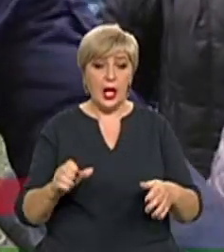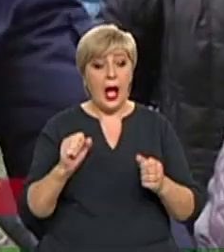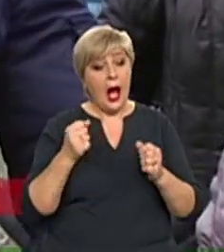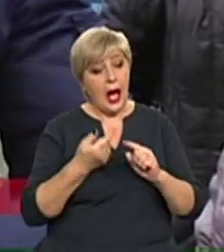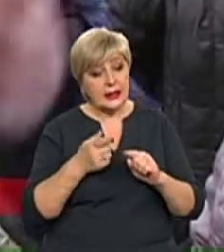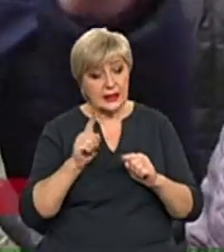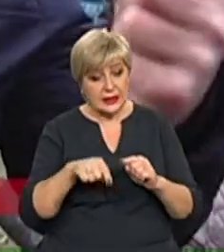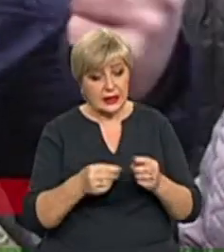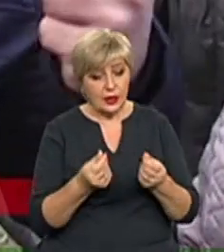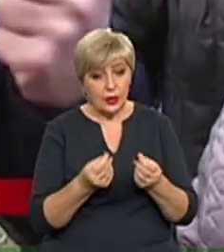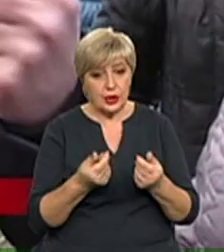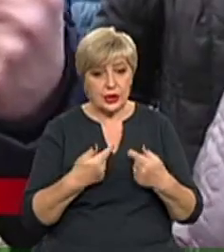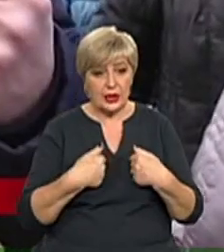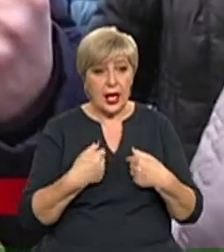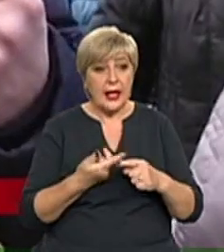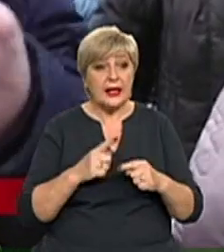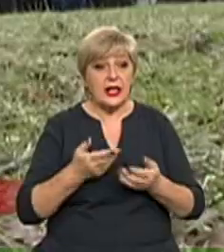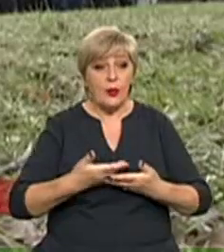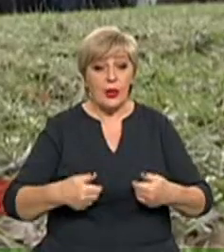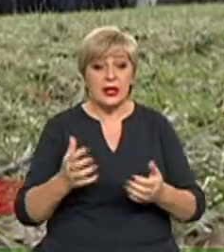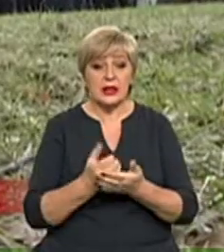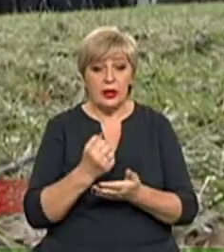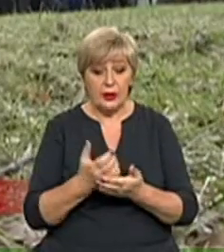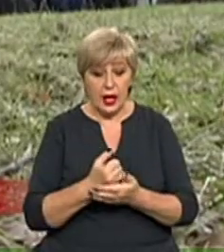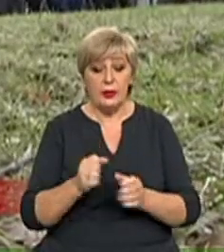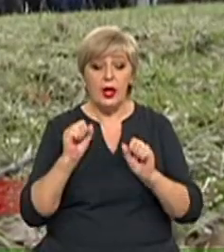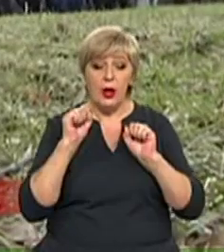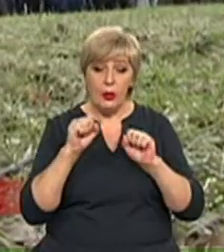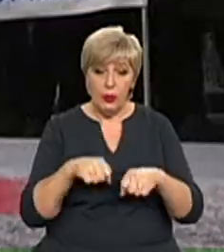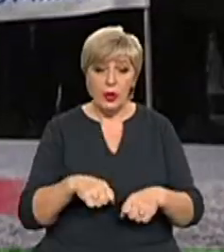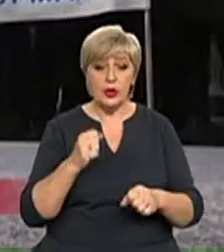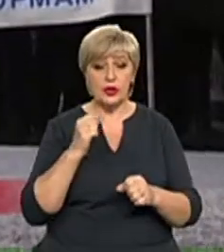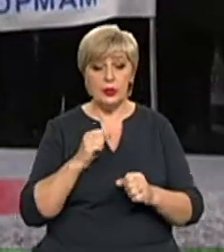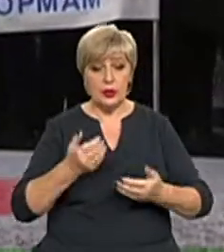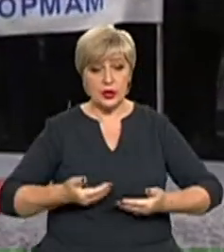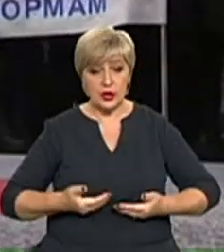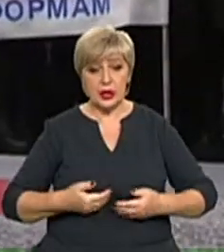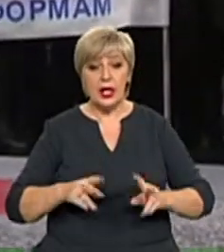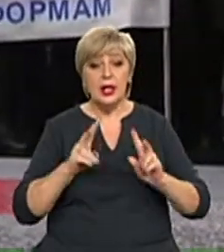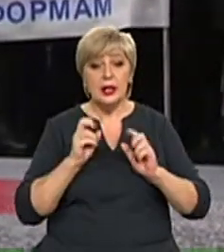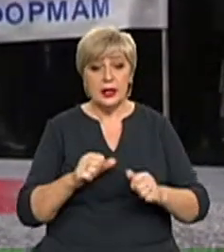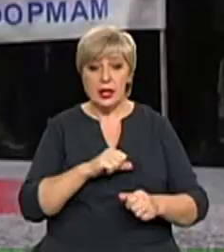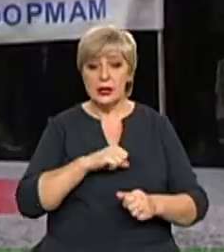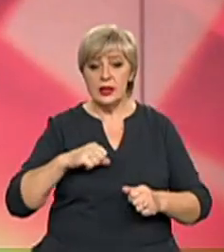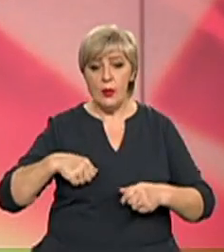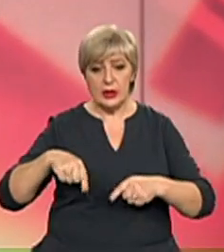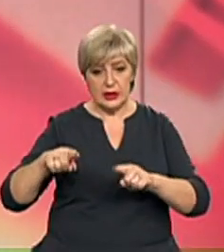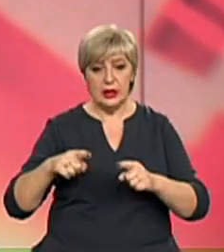за ці кошти, які ми заробляємо в громаді, ми можемо функціонувати як самостійна